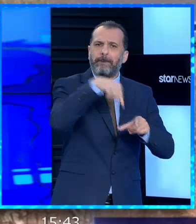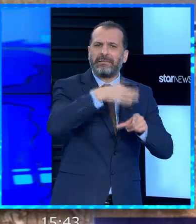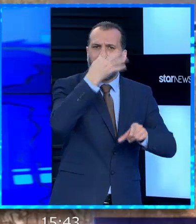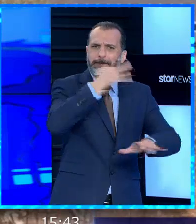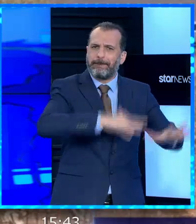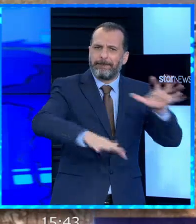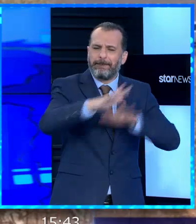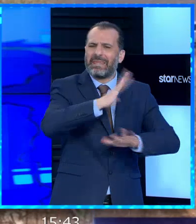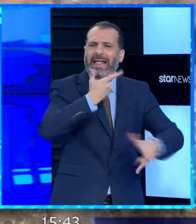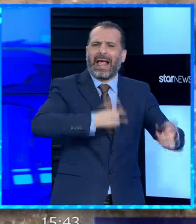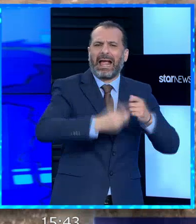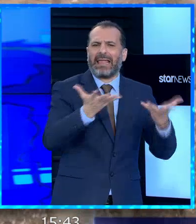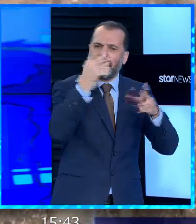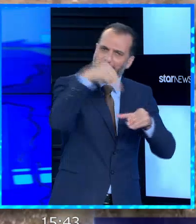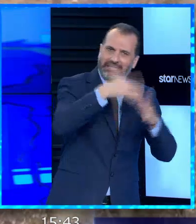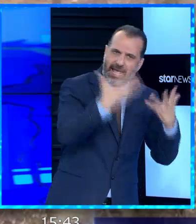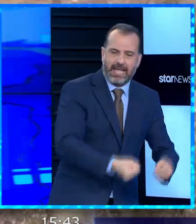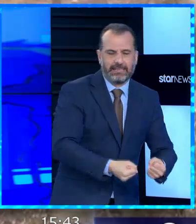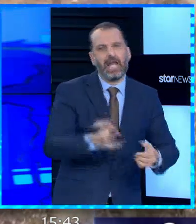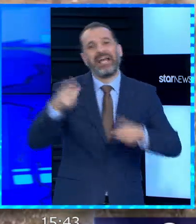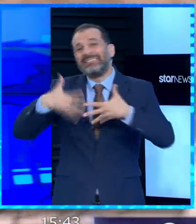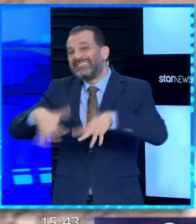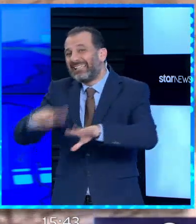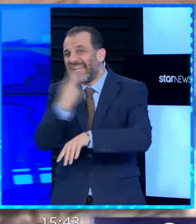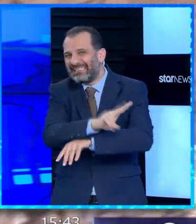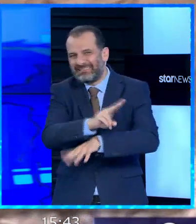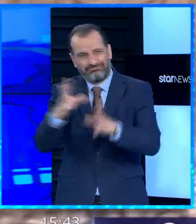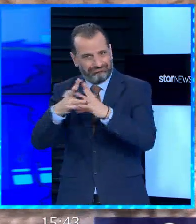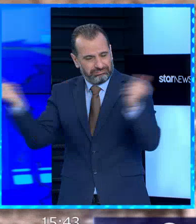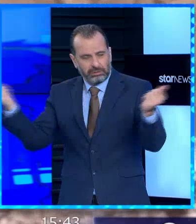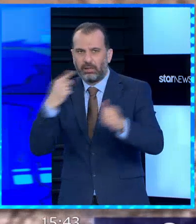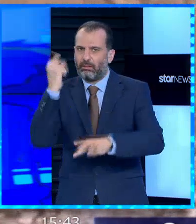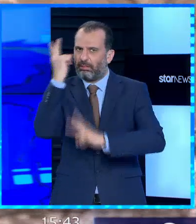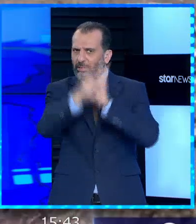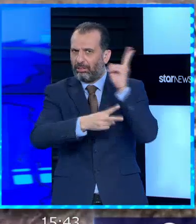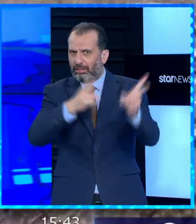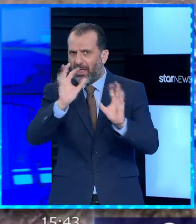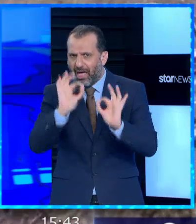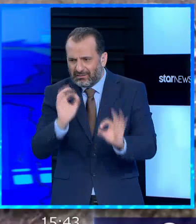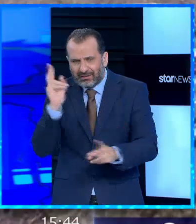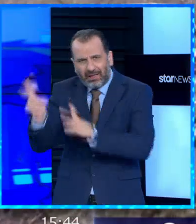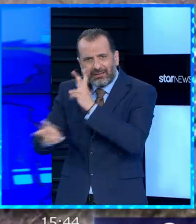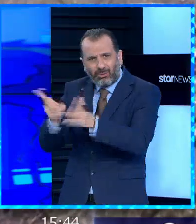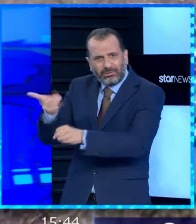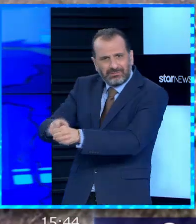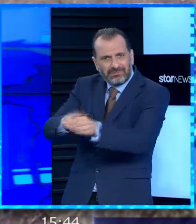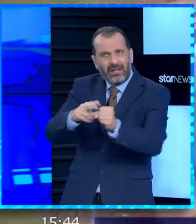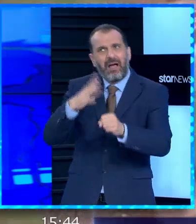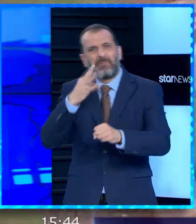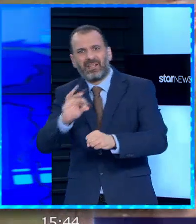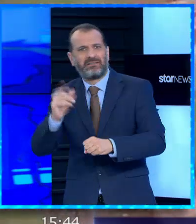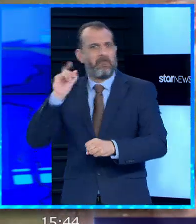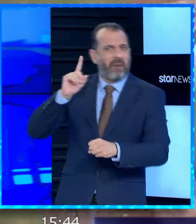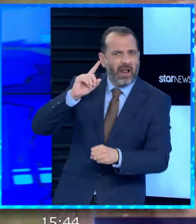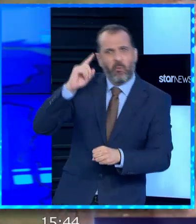σε παράνομες δραστηριότητες. Ωστόσο, οι συγγενείς των εξαφανιστέντων κατηγορούν τις αρχές ότι προσπαθούν να δημιουργήσουν